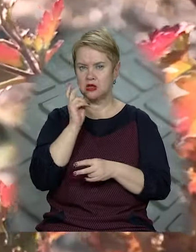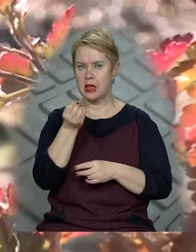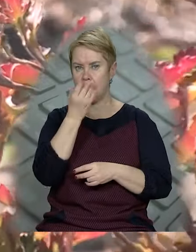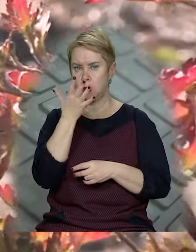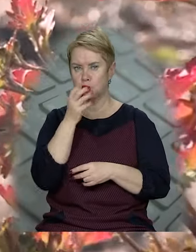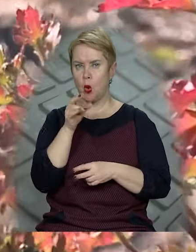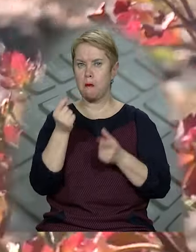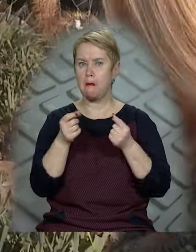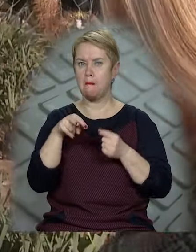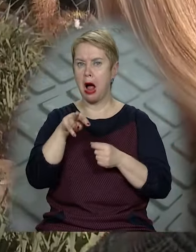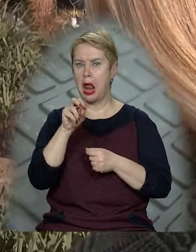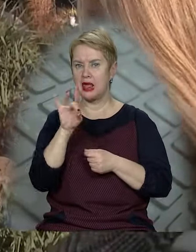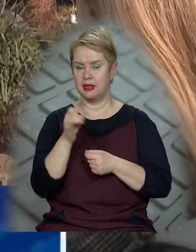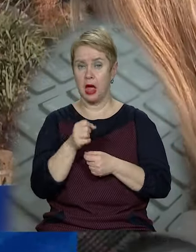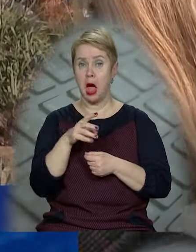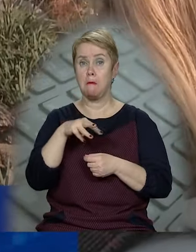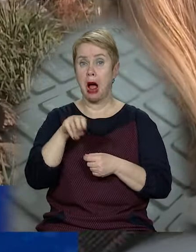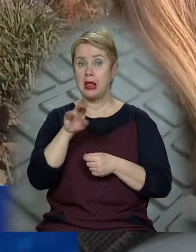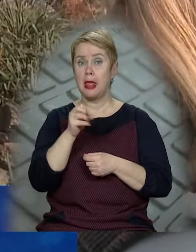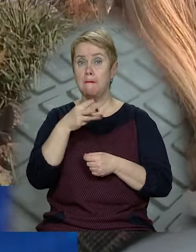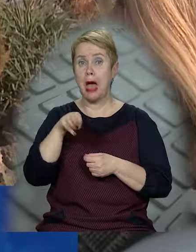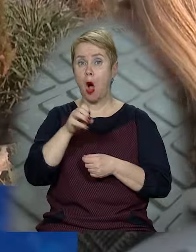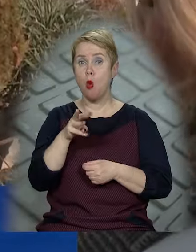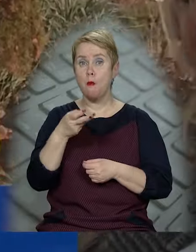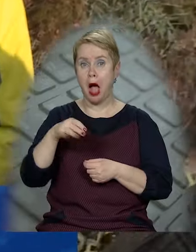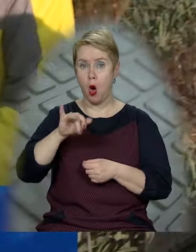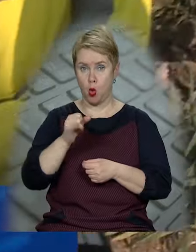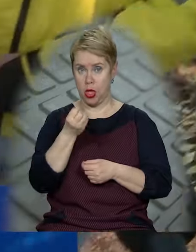японську малину. Малина мяу-мяу, Японія,